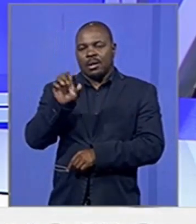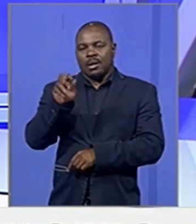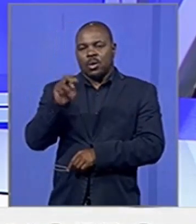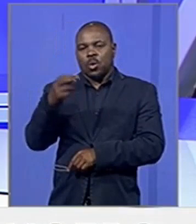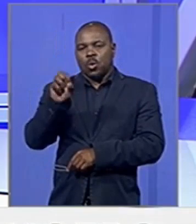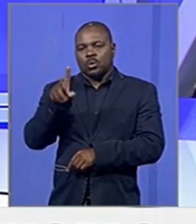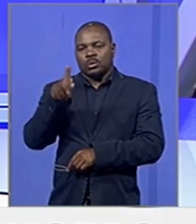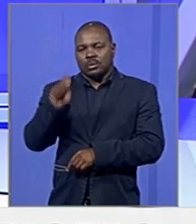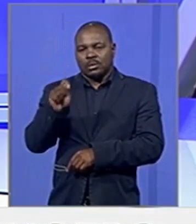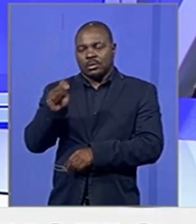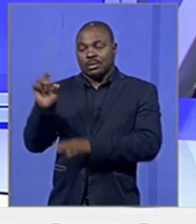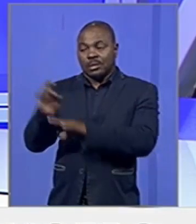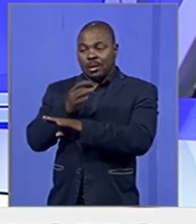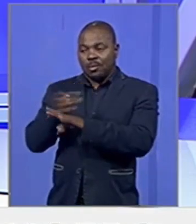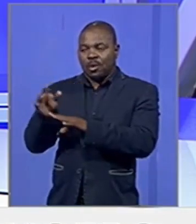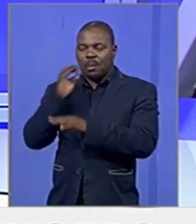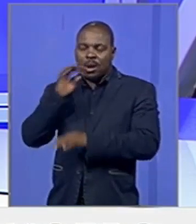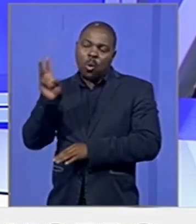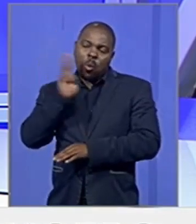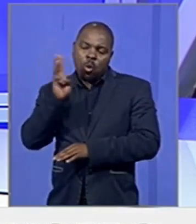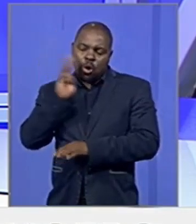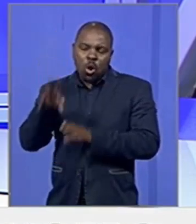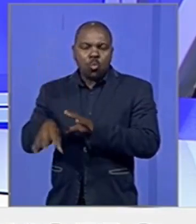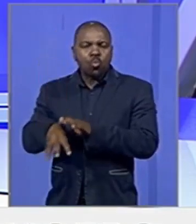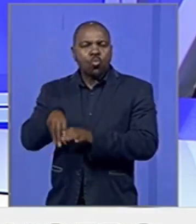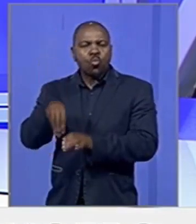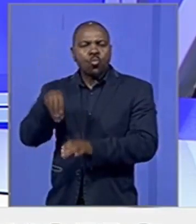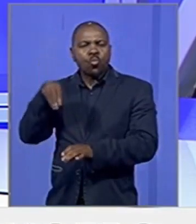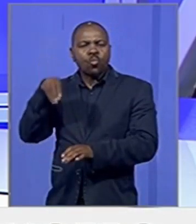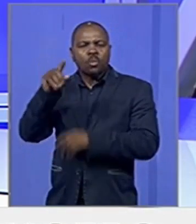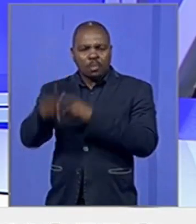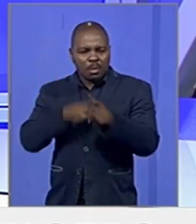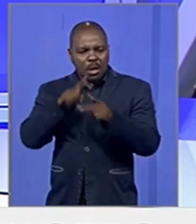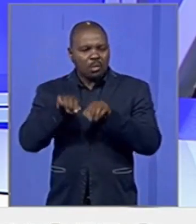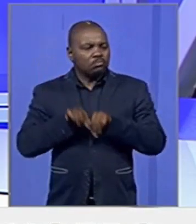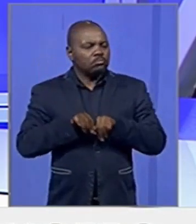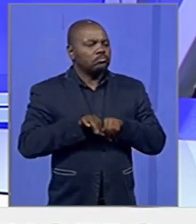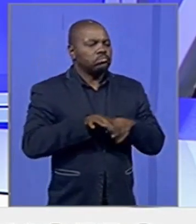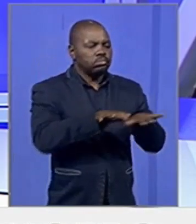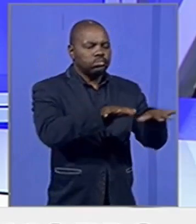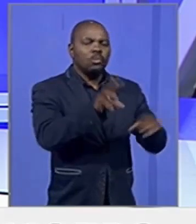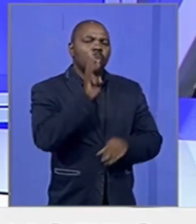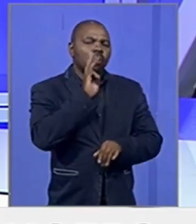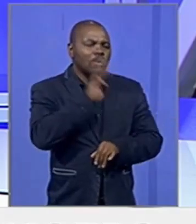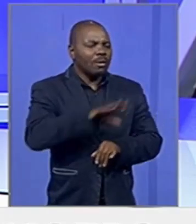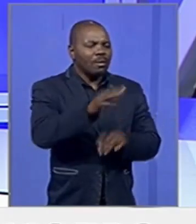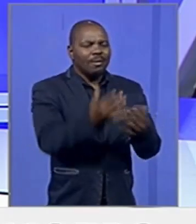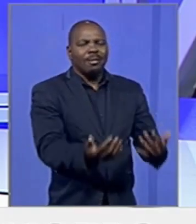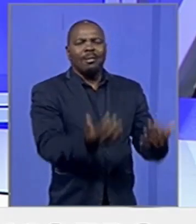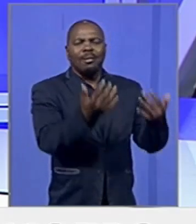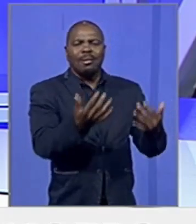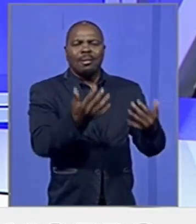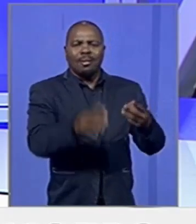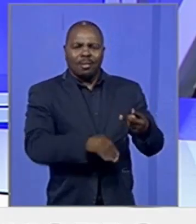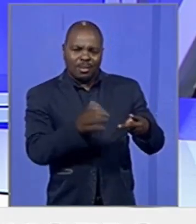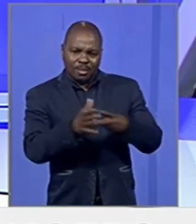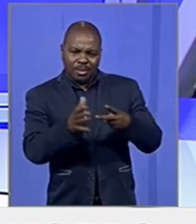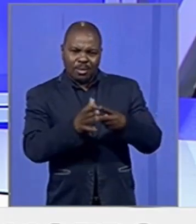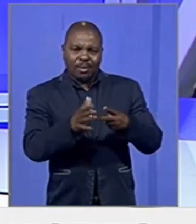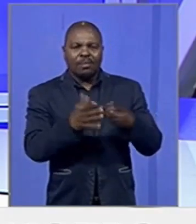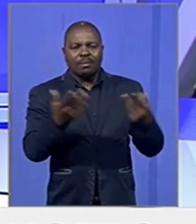pompa meetse a go tšwa maleng a lefase ao mafelelong a elelago nageng ya bona ya Phulo mola ka go le lengwe